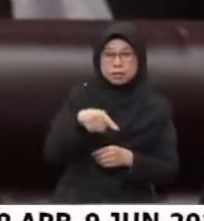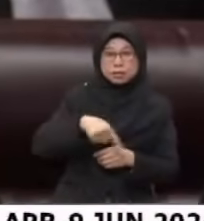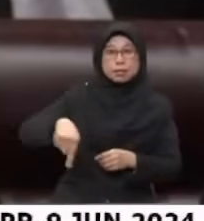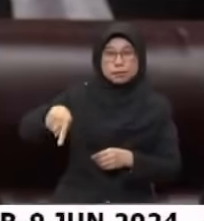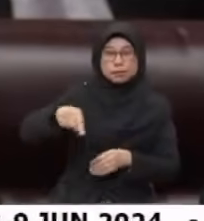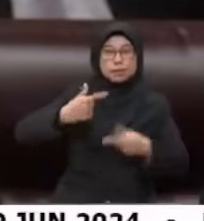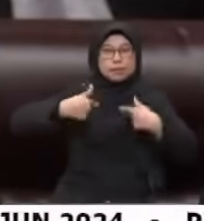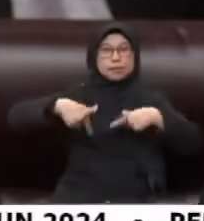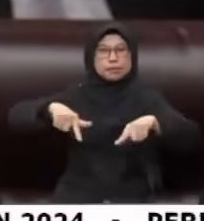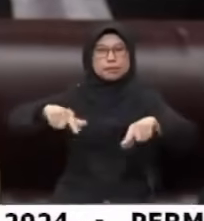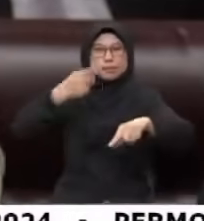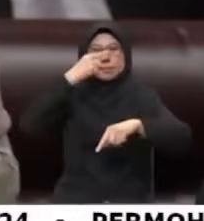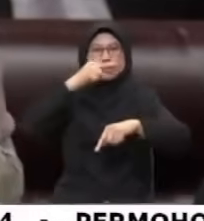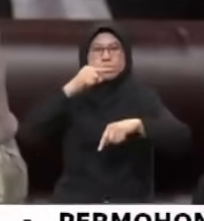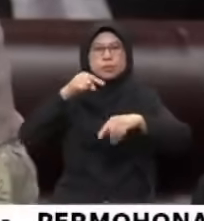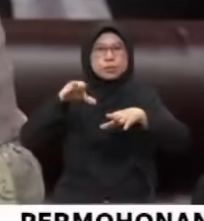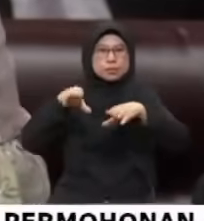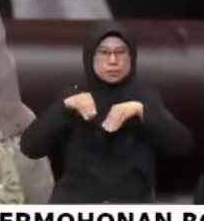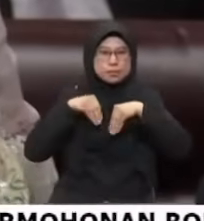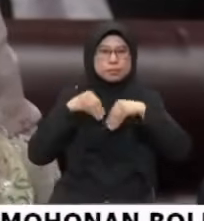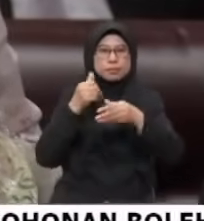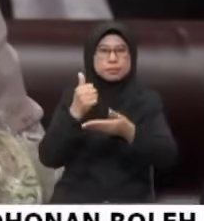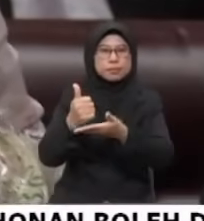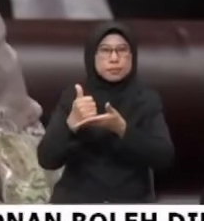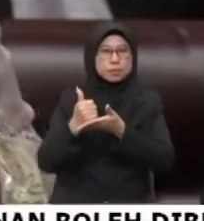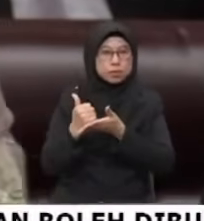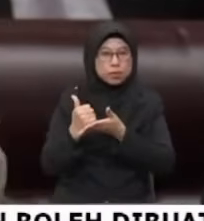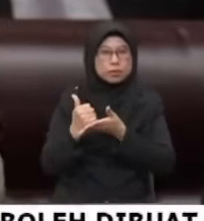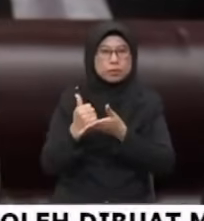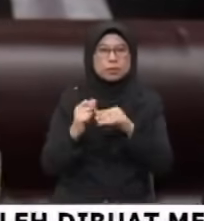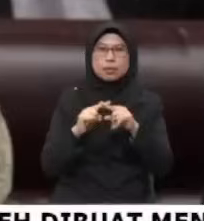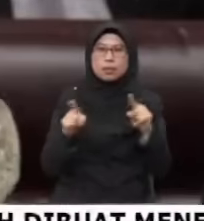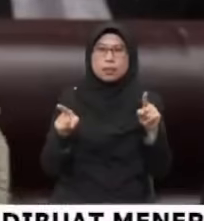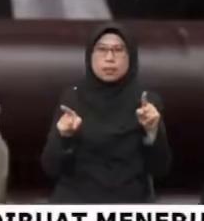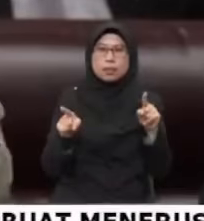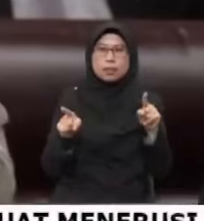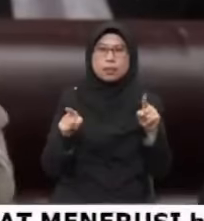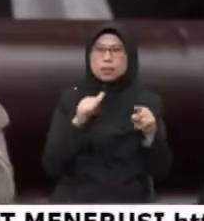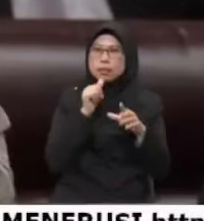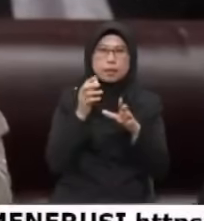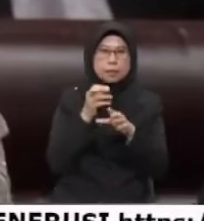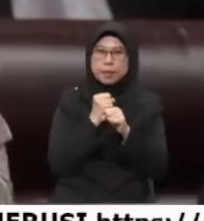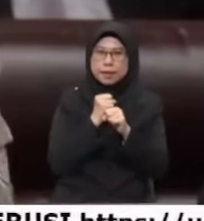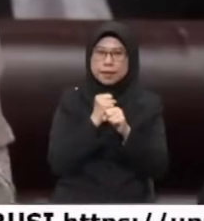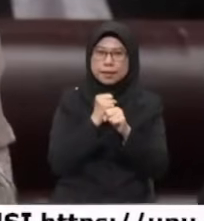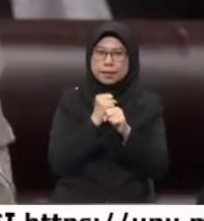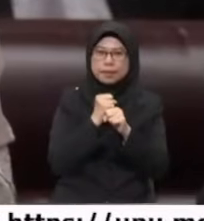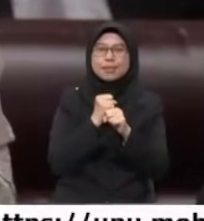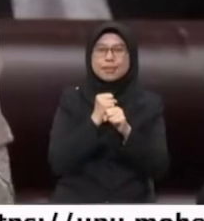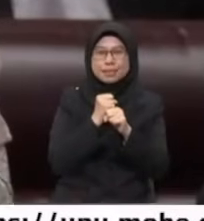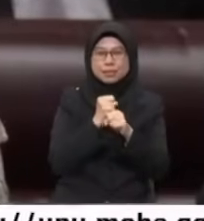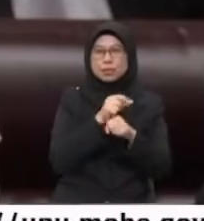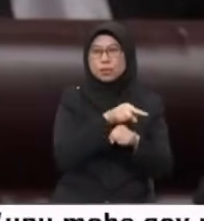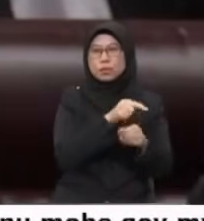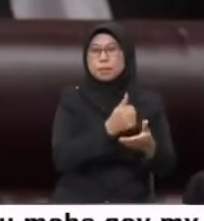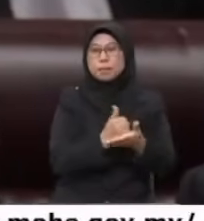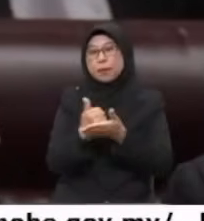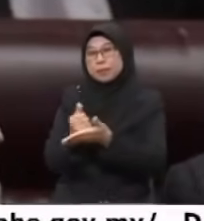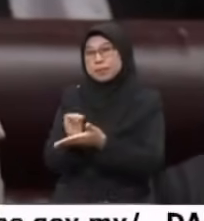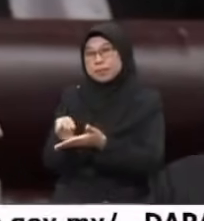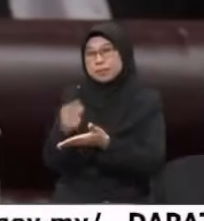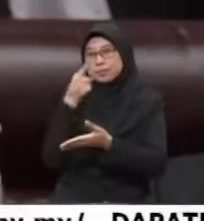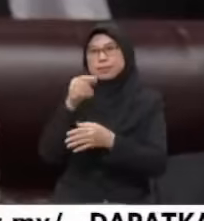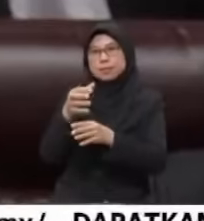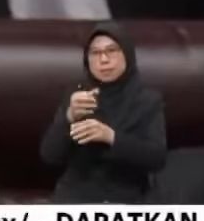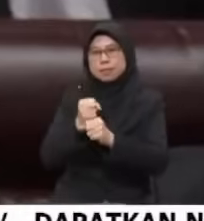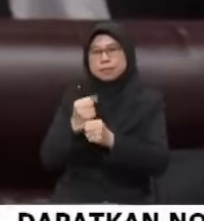layak untuk menerima bantuan ini tidak tidak terce dan mereka akan menerima jad saya